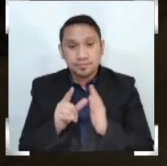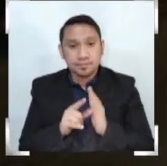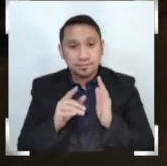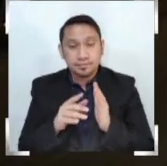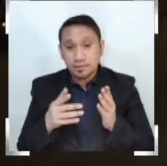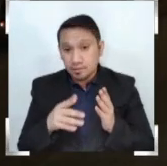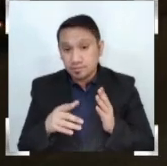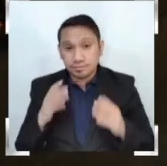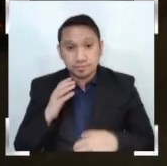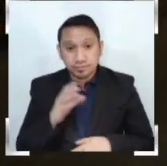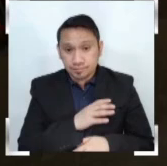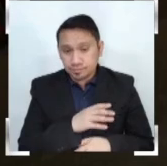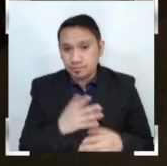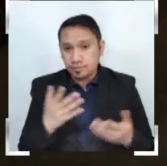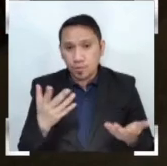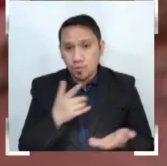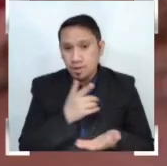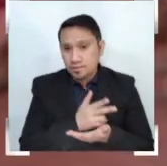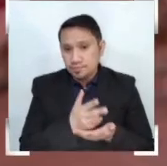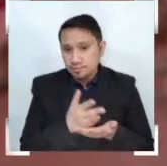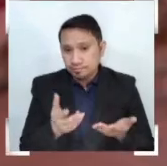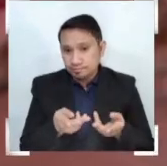garage, no new car policy.